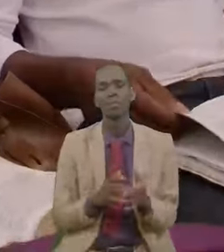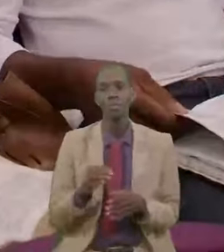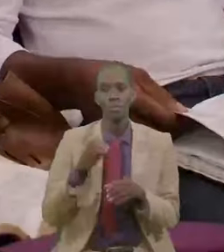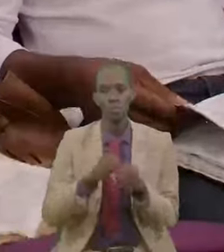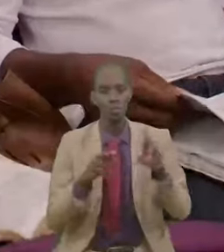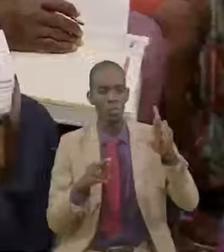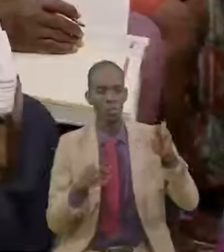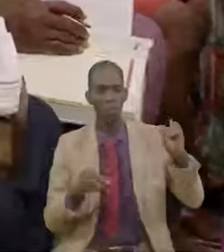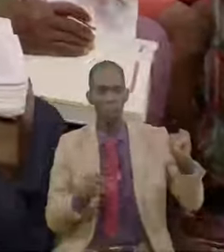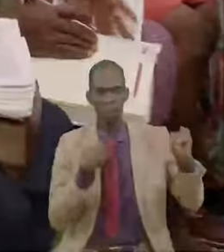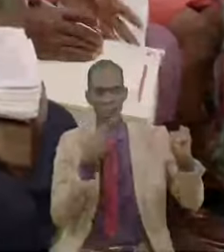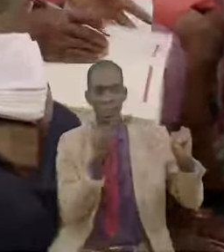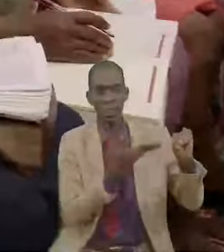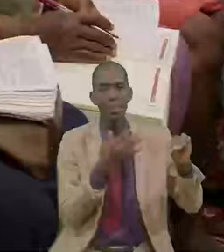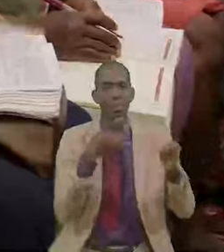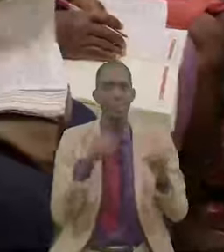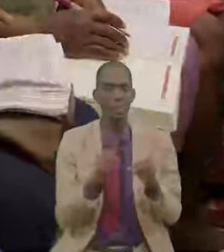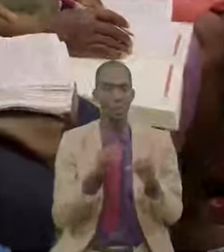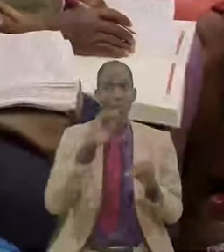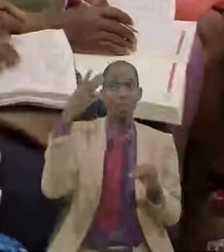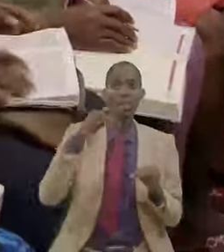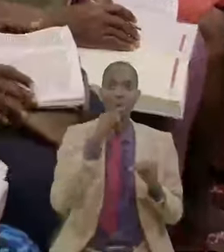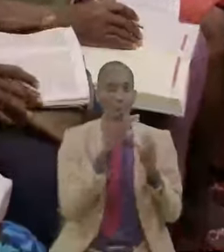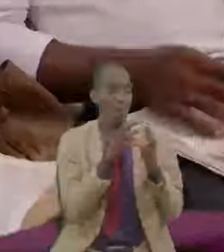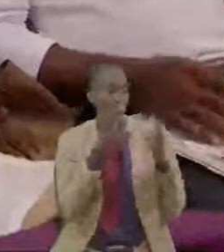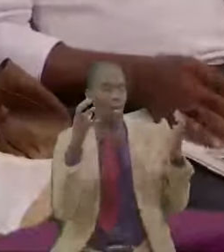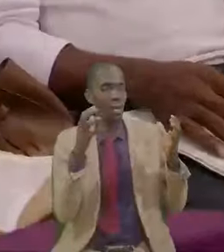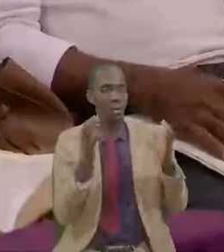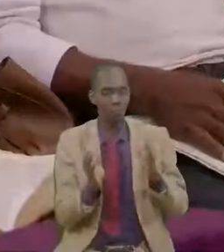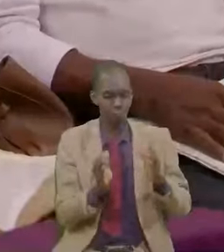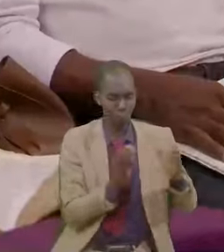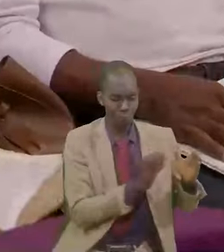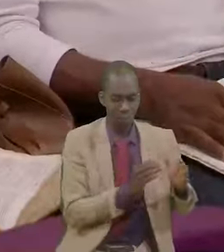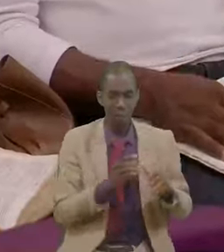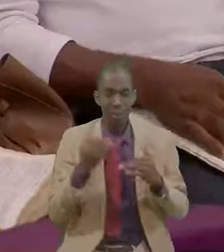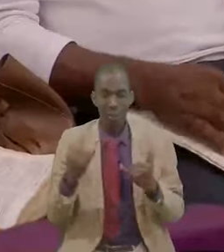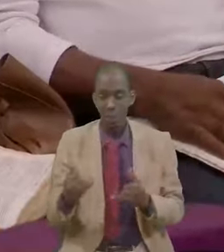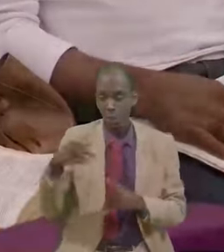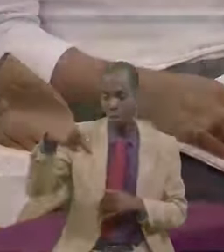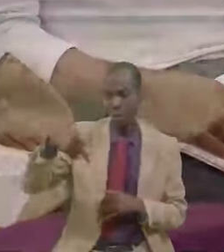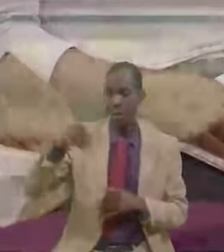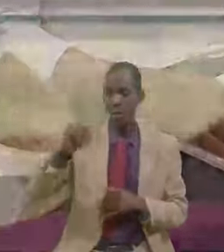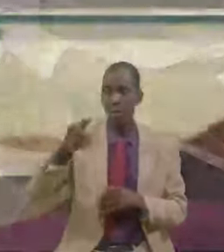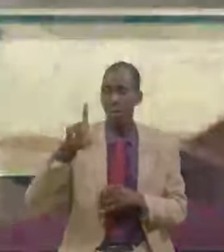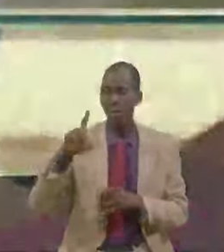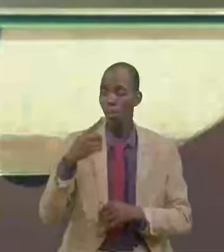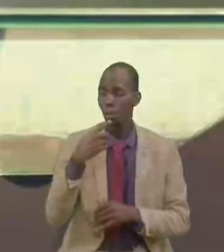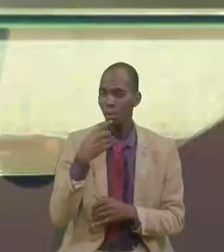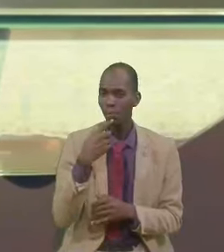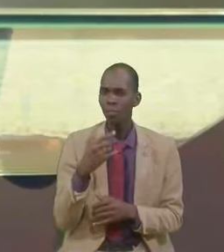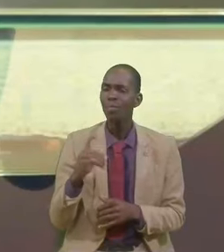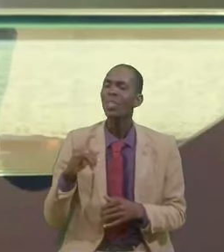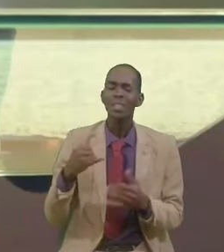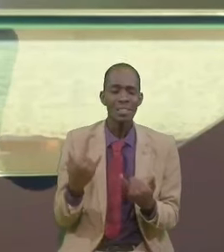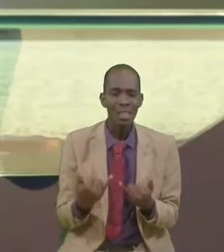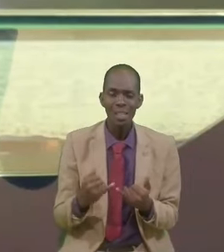Romains, nous avons appris, c'est une grâce abondante, une grâce diverse. Maintenant, l'apôtre Paul dit ici qu'il